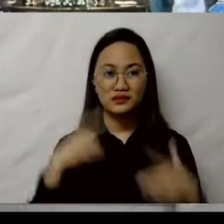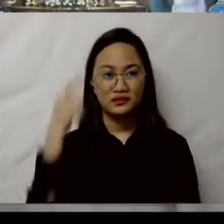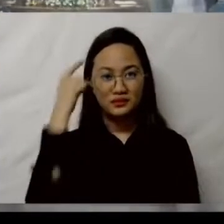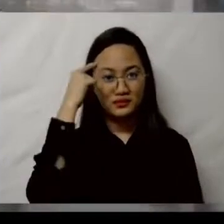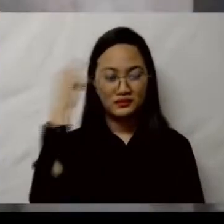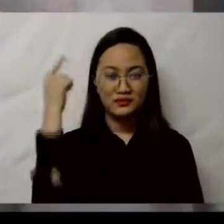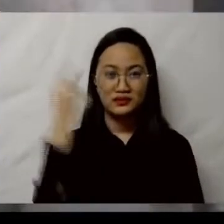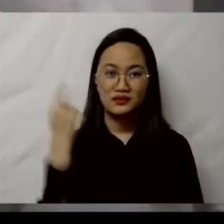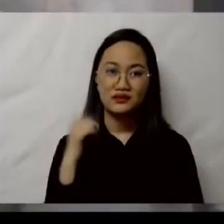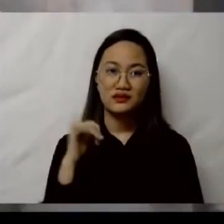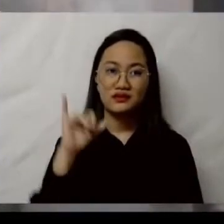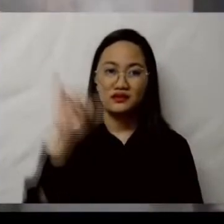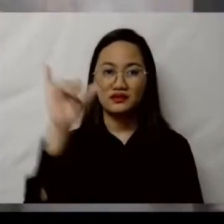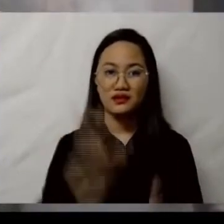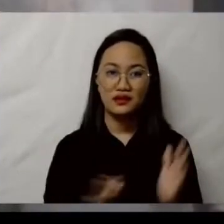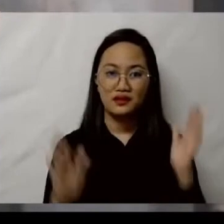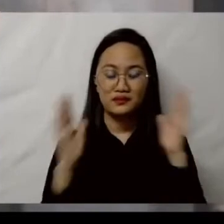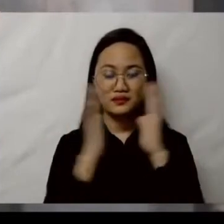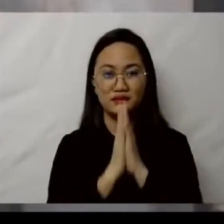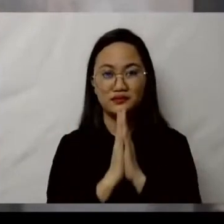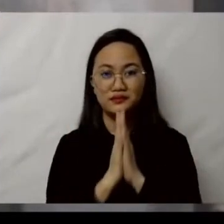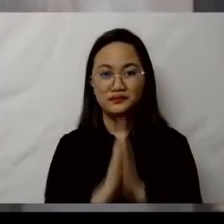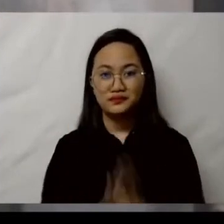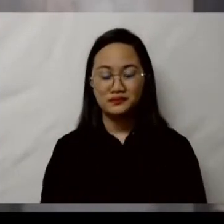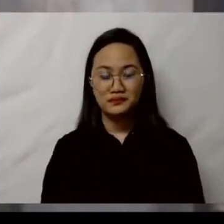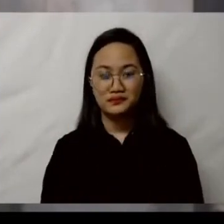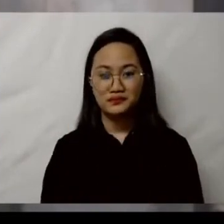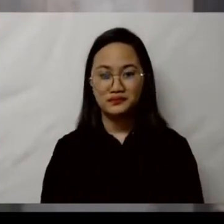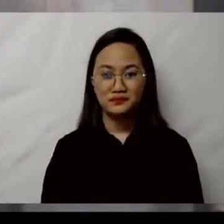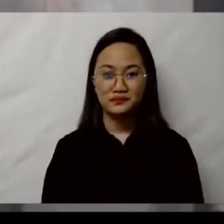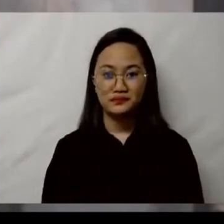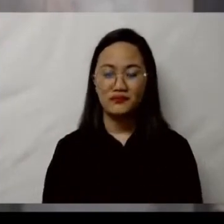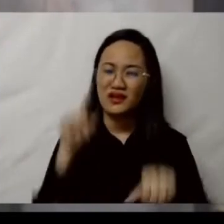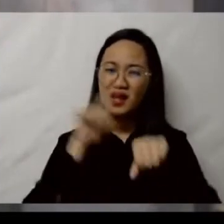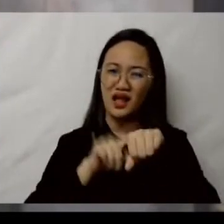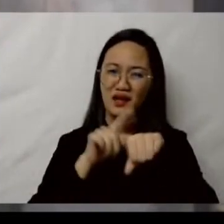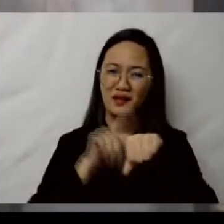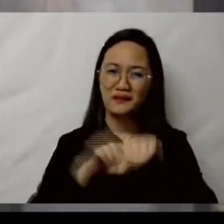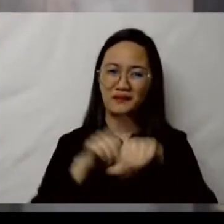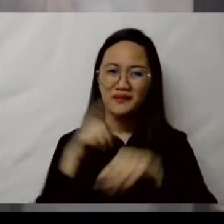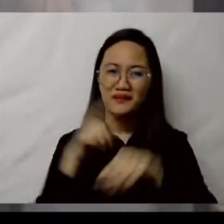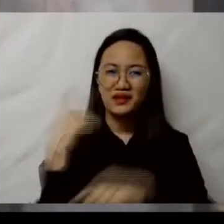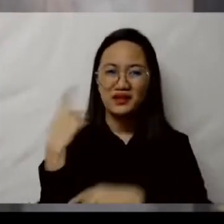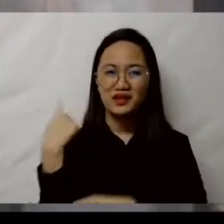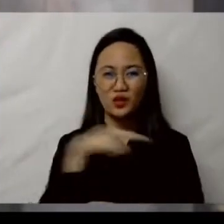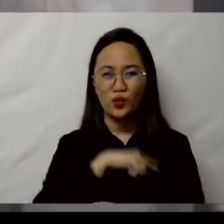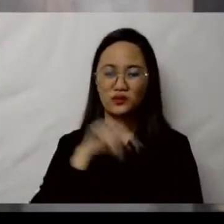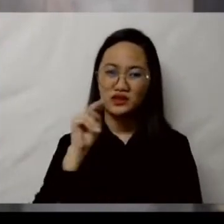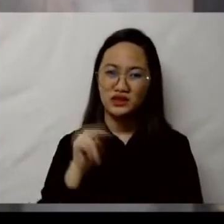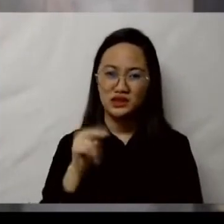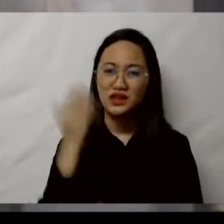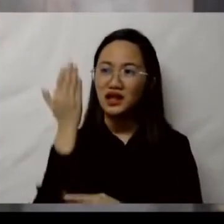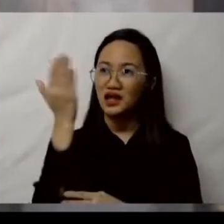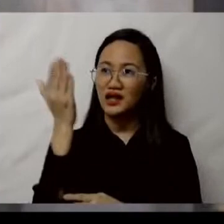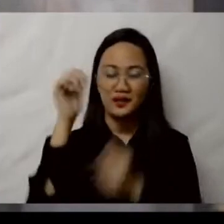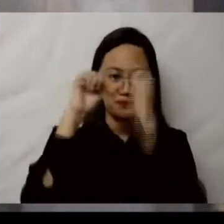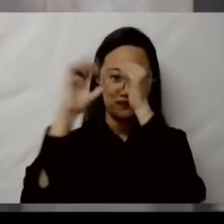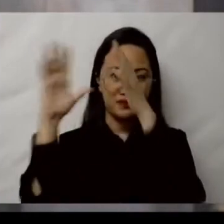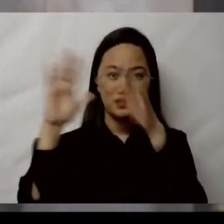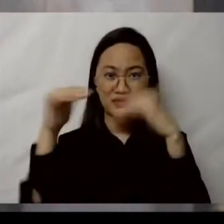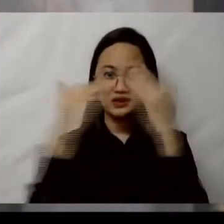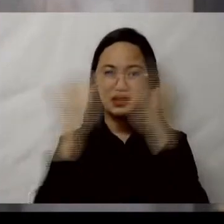walang hanggan. Amen. Sa oras ng ating pangailangan, nariyan ang ating Amang nasa langit na hindi lumilimot